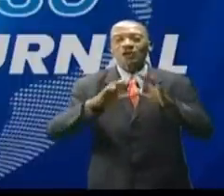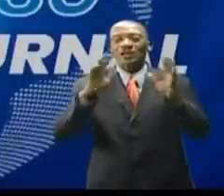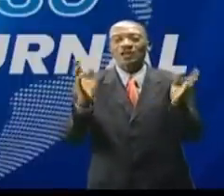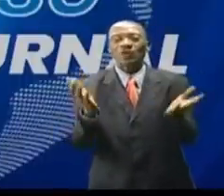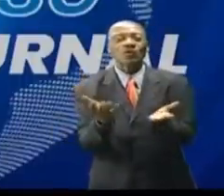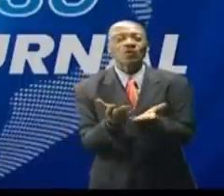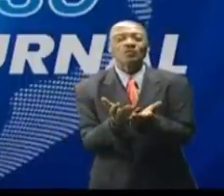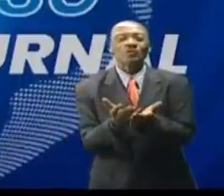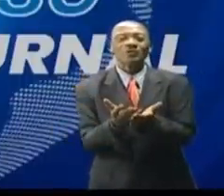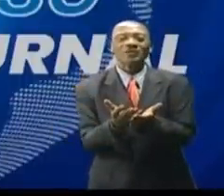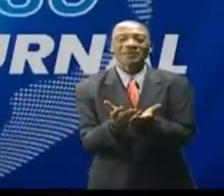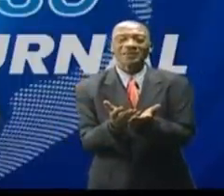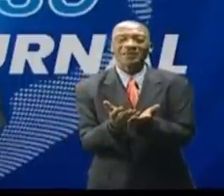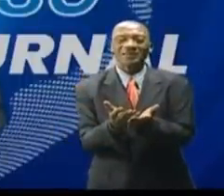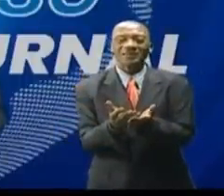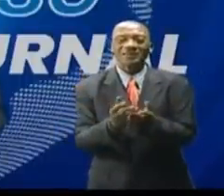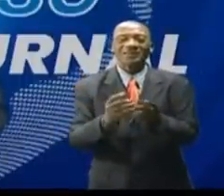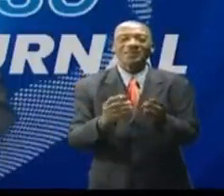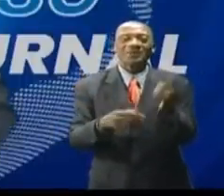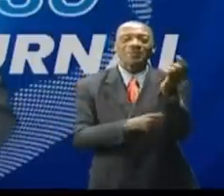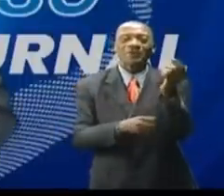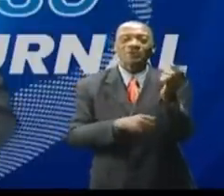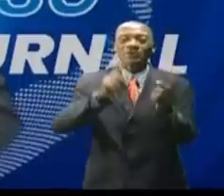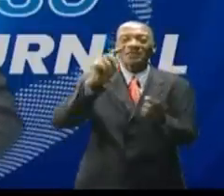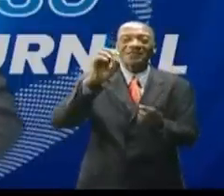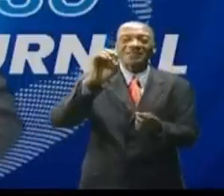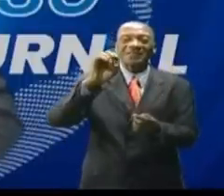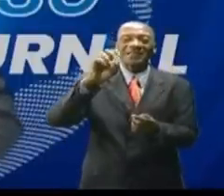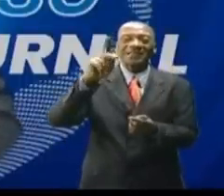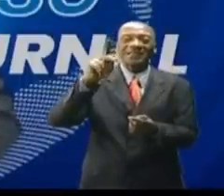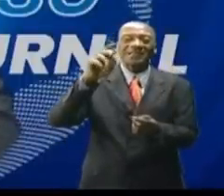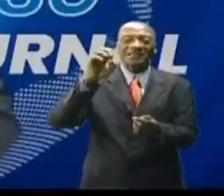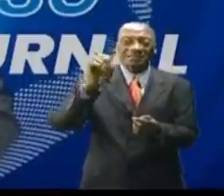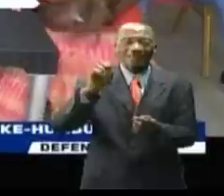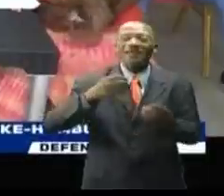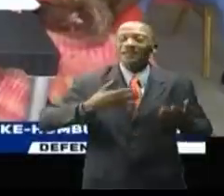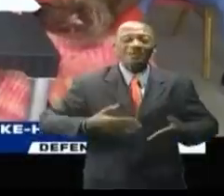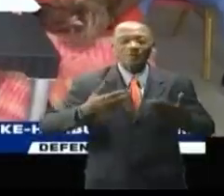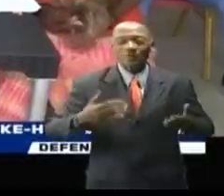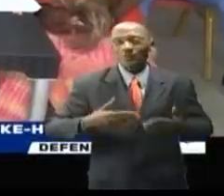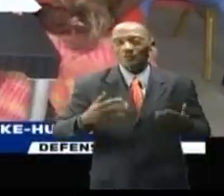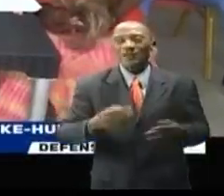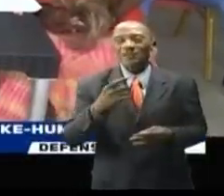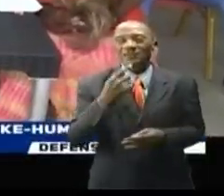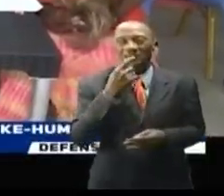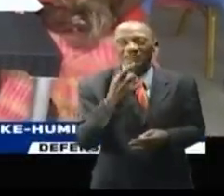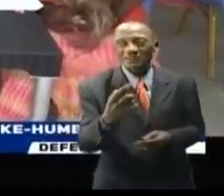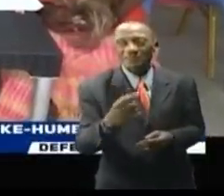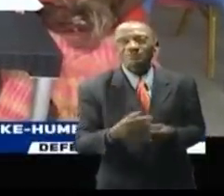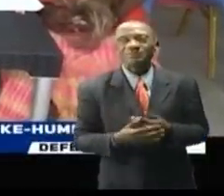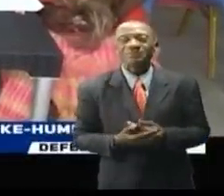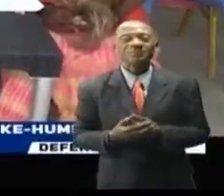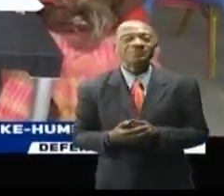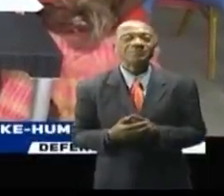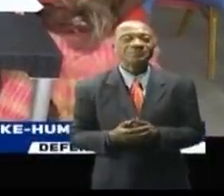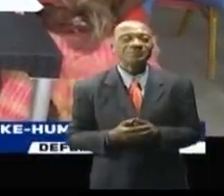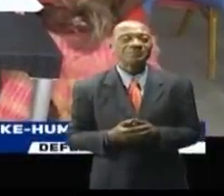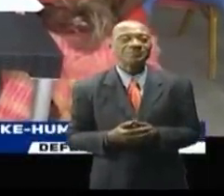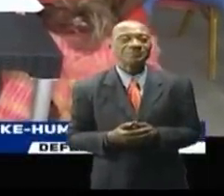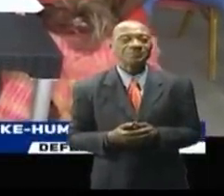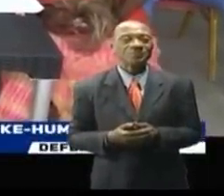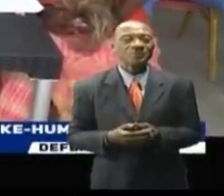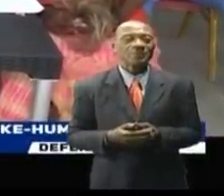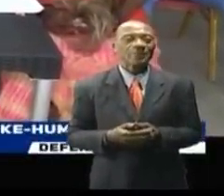Umbu dont il est issu à travers cette déclaration. Suivez. Remercions son Excellence, président de